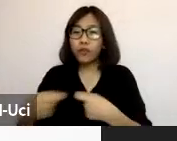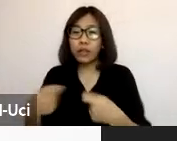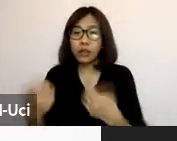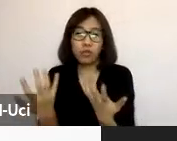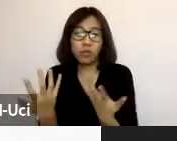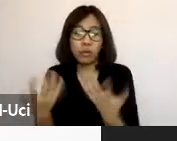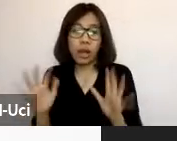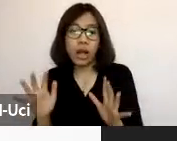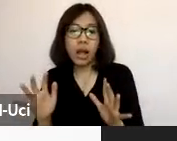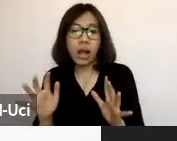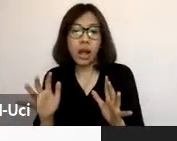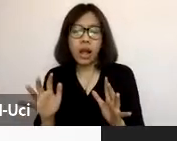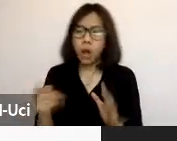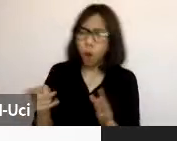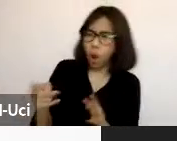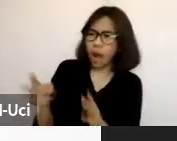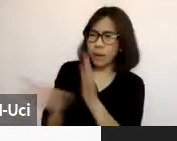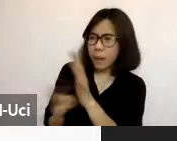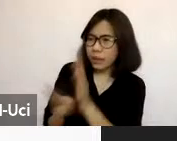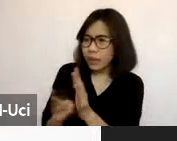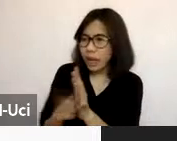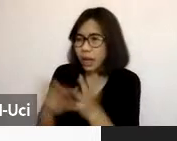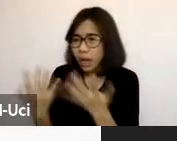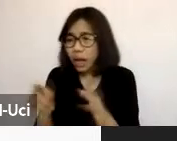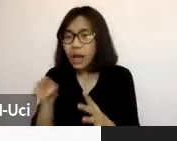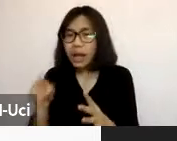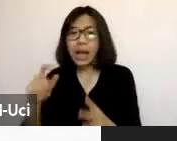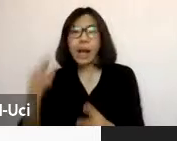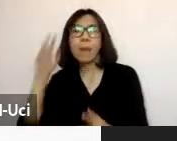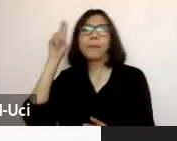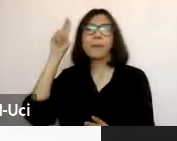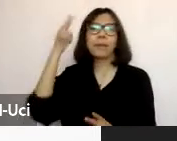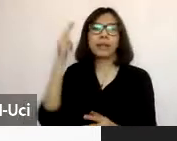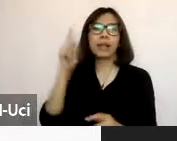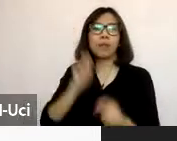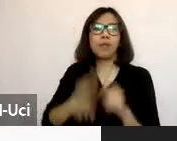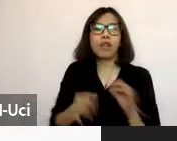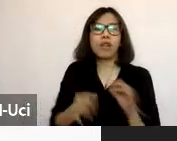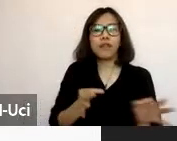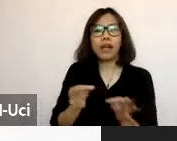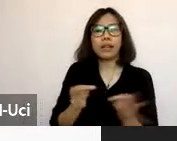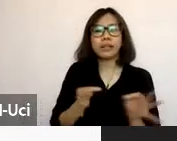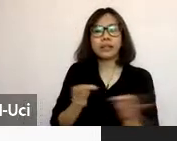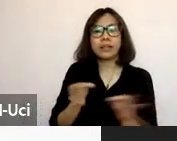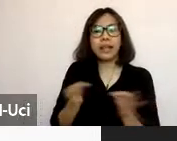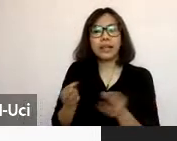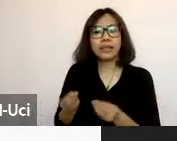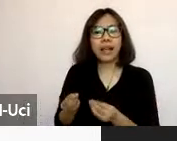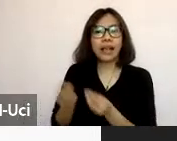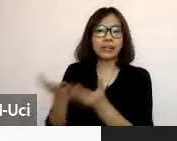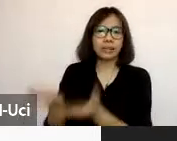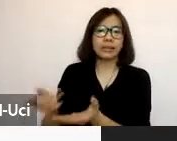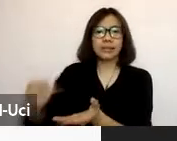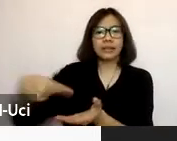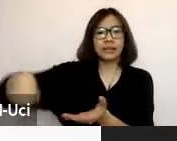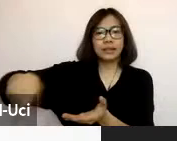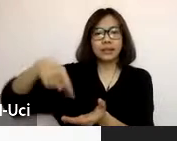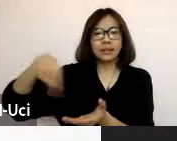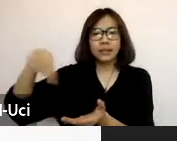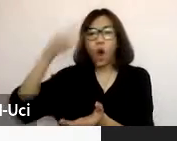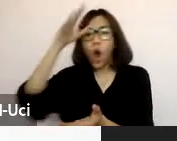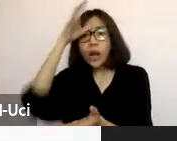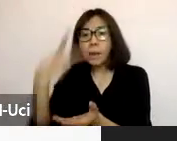pemerintah ini memberikan fasilitas untuk bisa menyelesaikan konflik